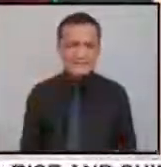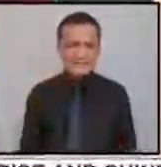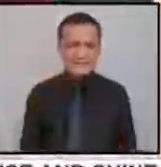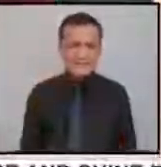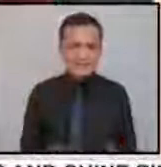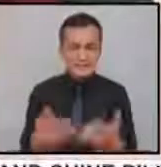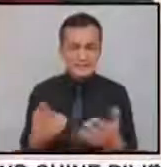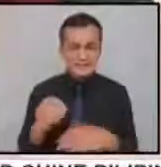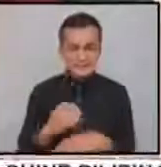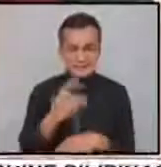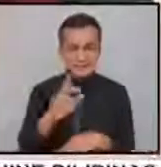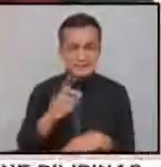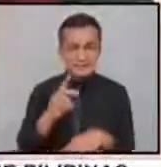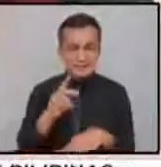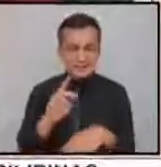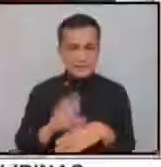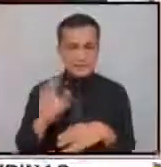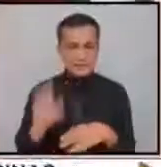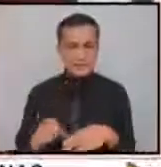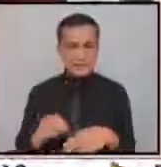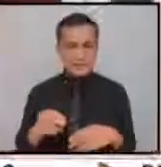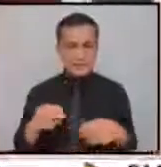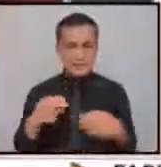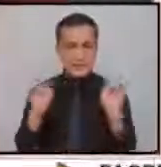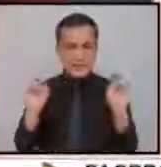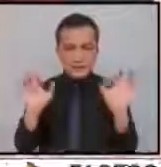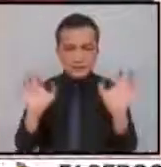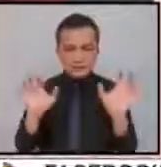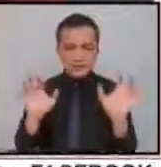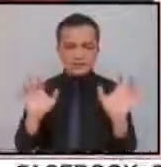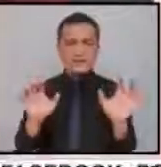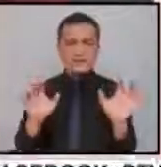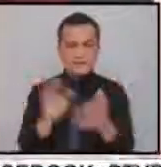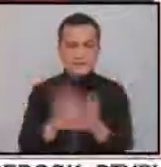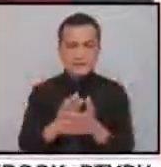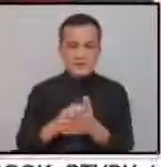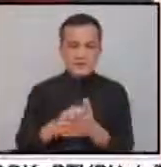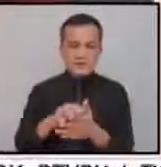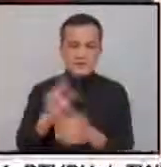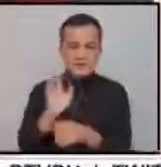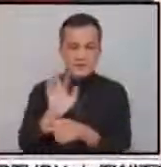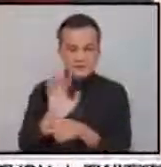ang ating Halloween paper lantern. Deserve. O, di ba?